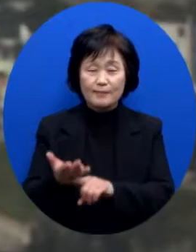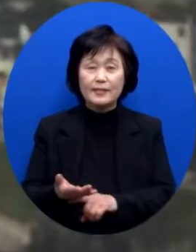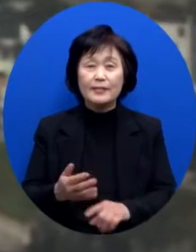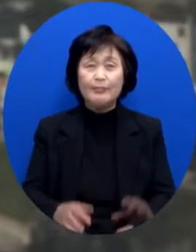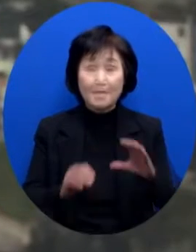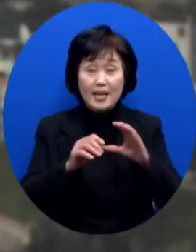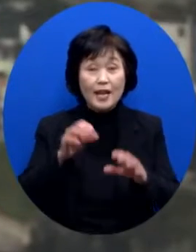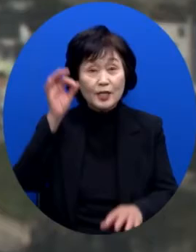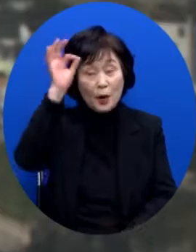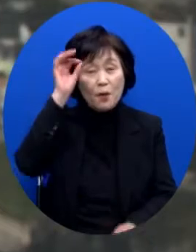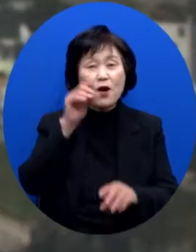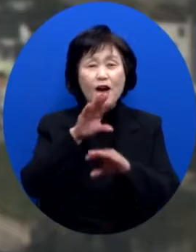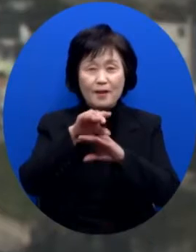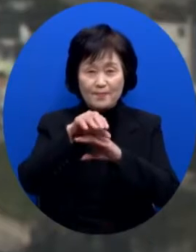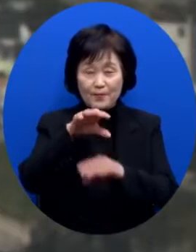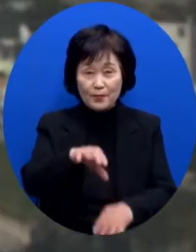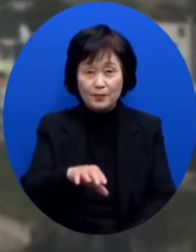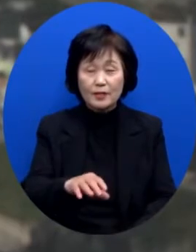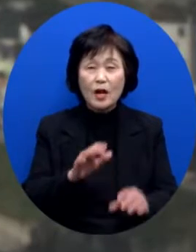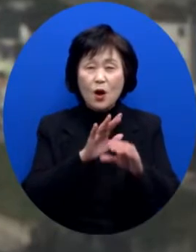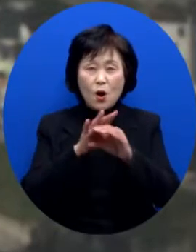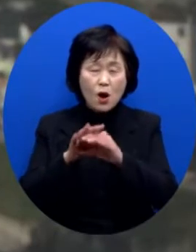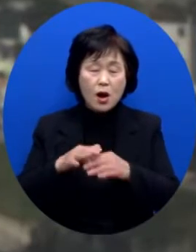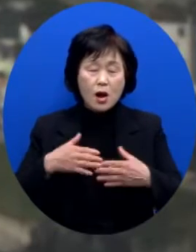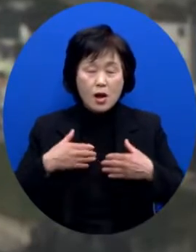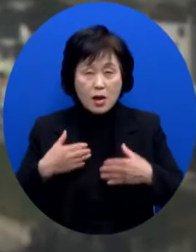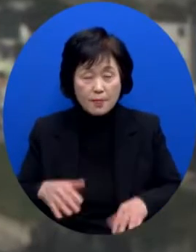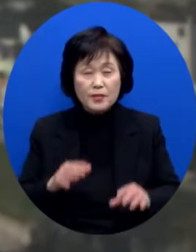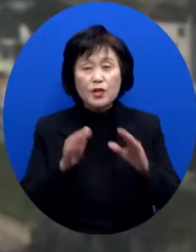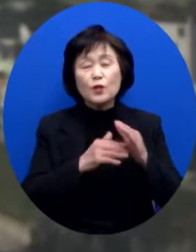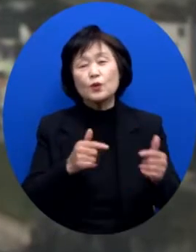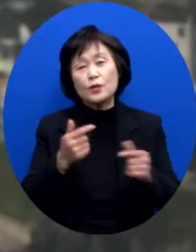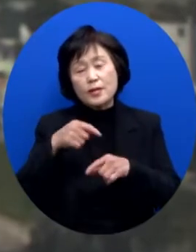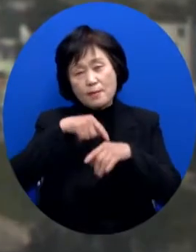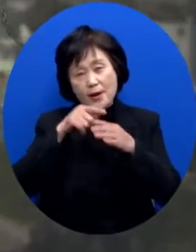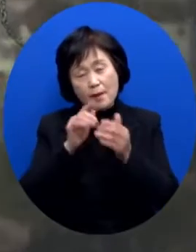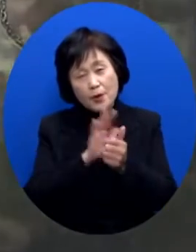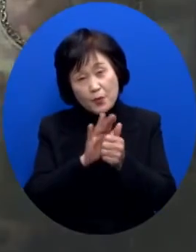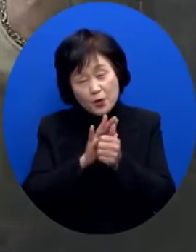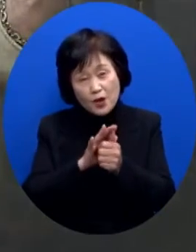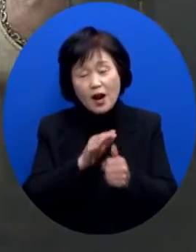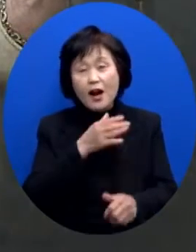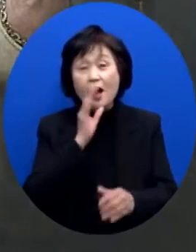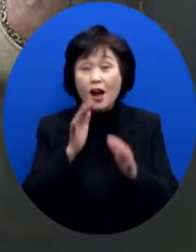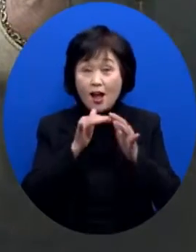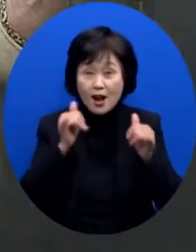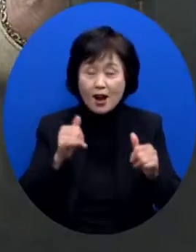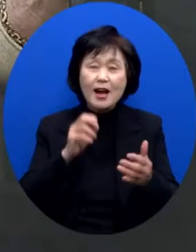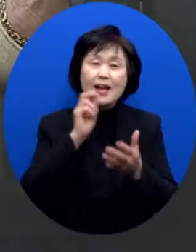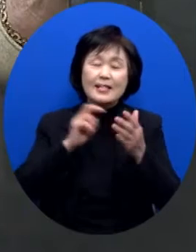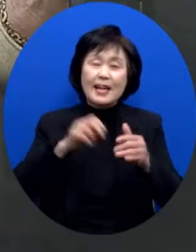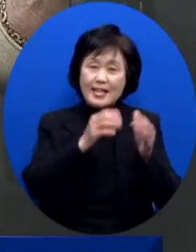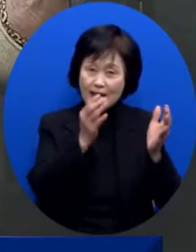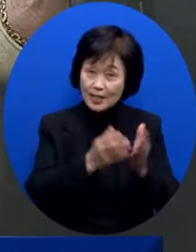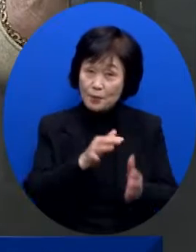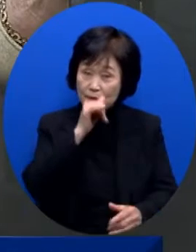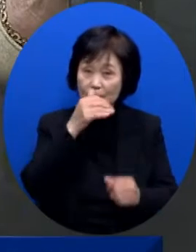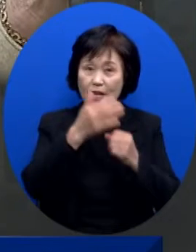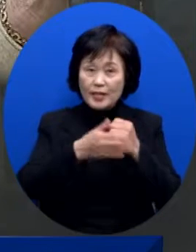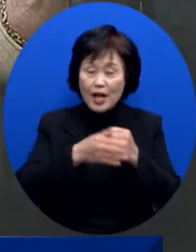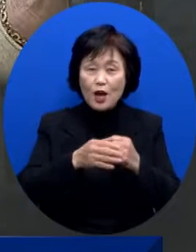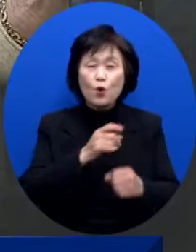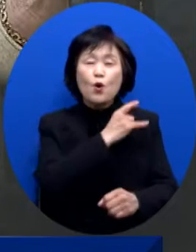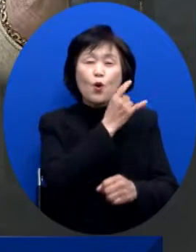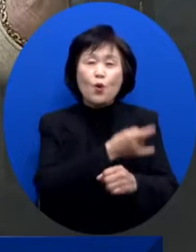cts 포항 스튜디오입니다 코로나 여러모로 지친 성도들의 마음을 위로하는 c 리아 찬양팀이 있습니다 바로 대구 cts 권사